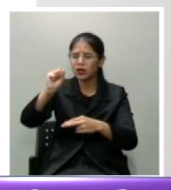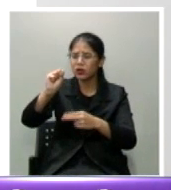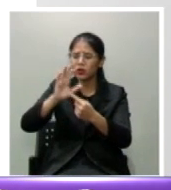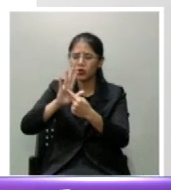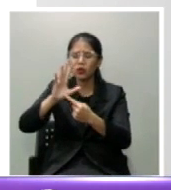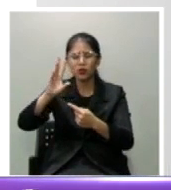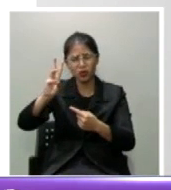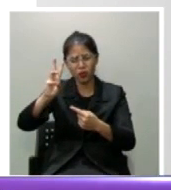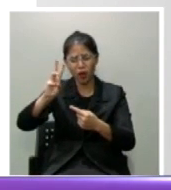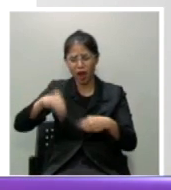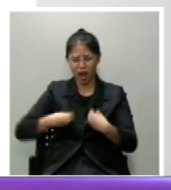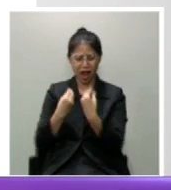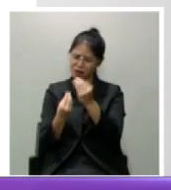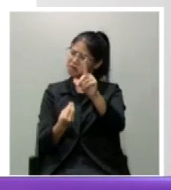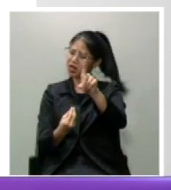ครับ